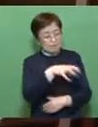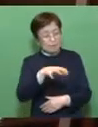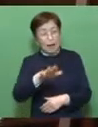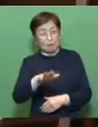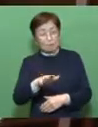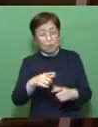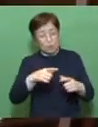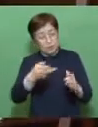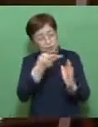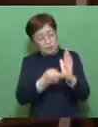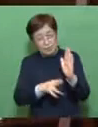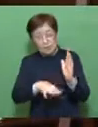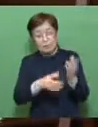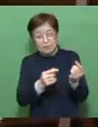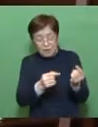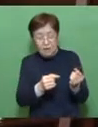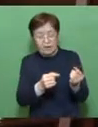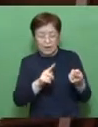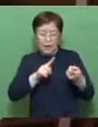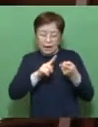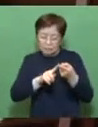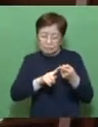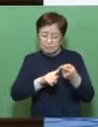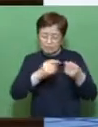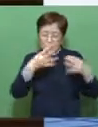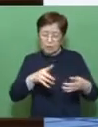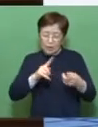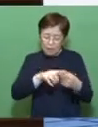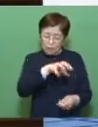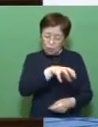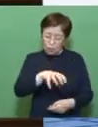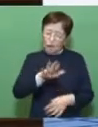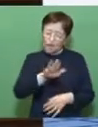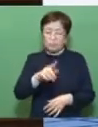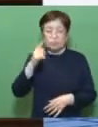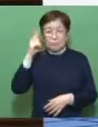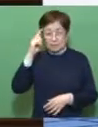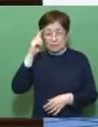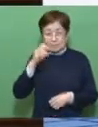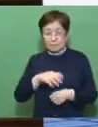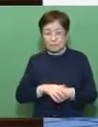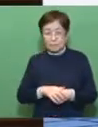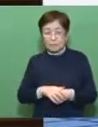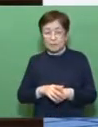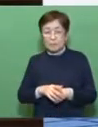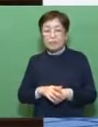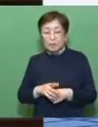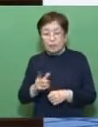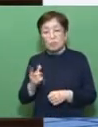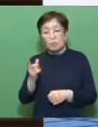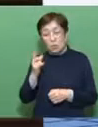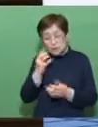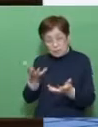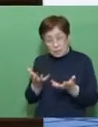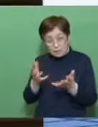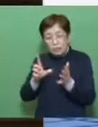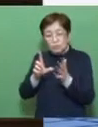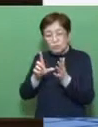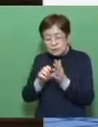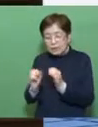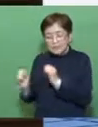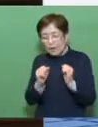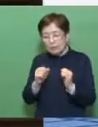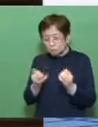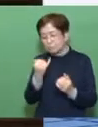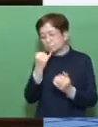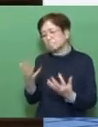からかなり対象になるんですねうんで災害人避難所としての機能を